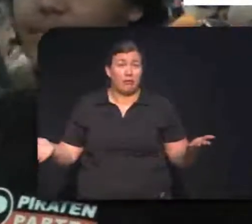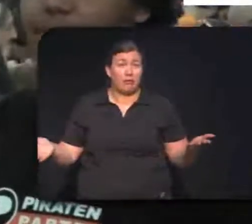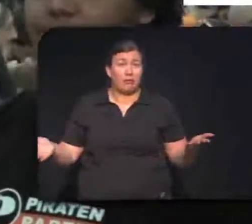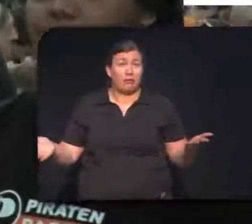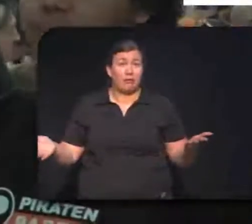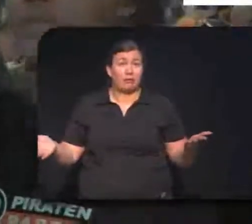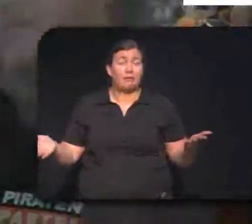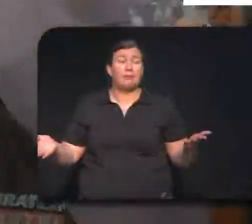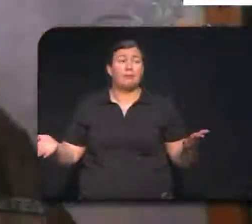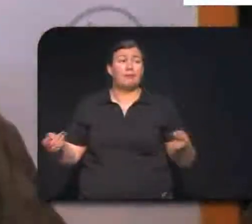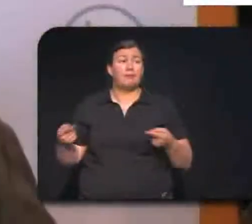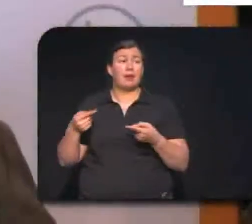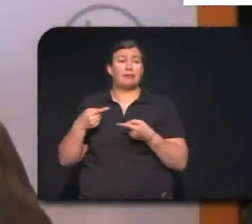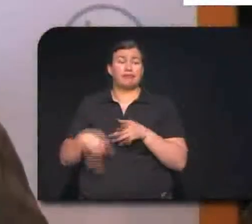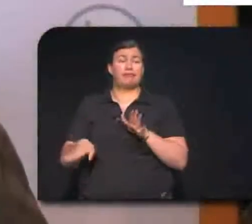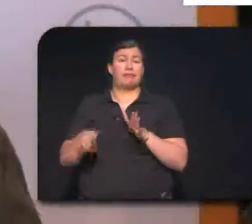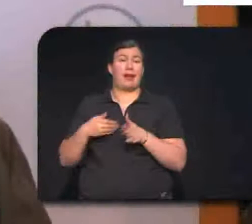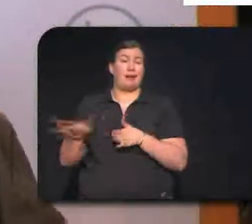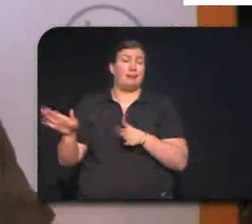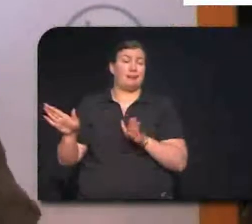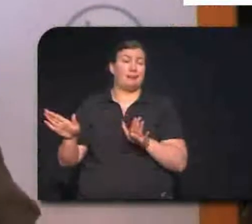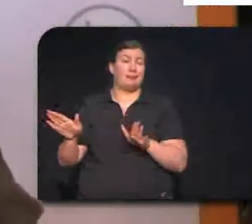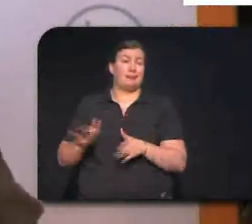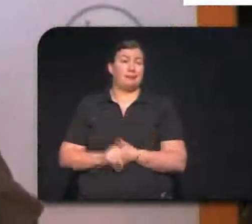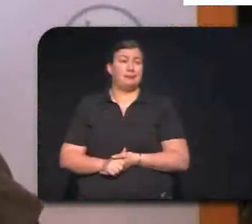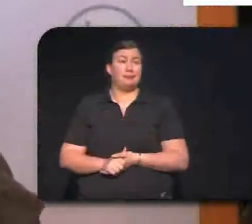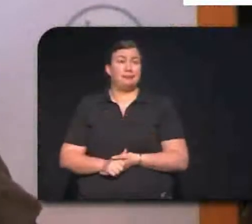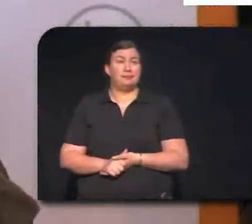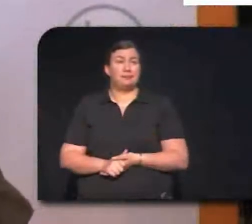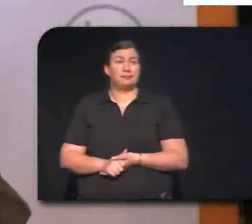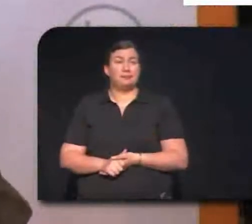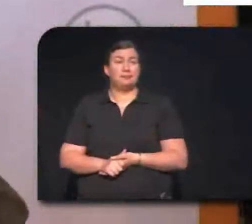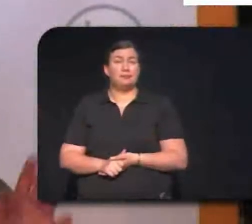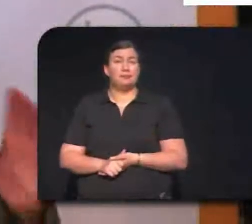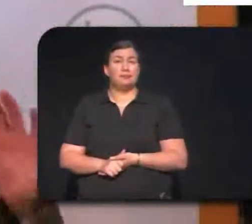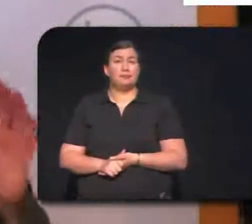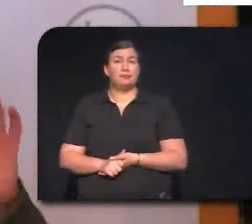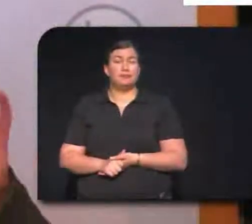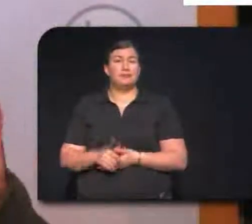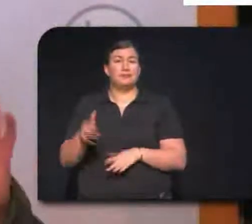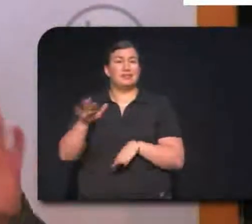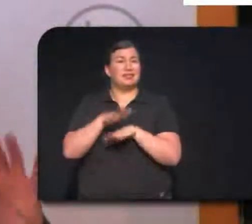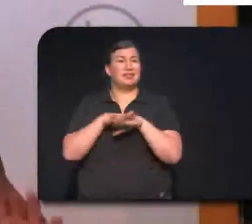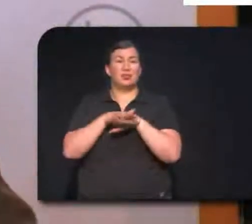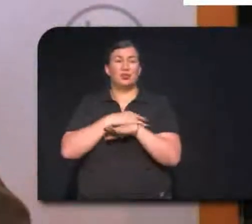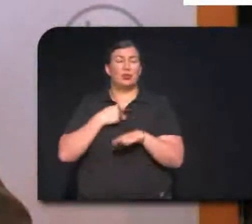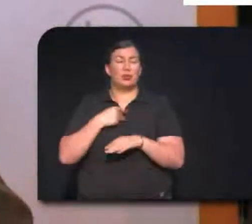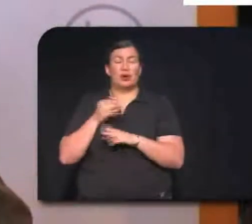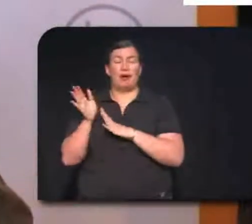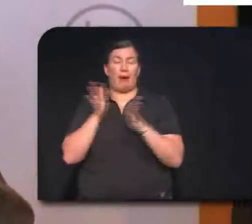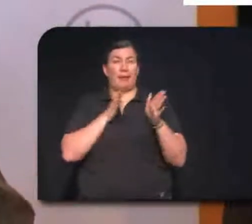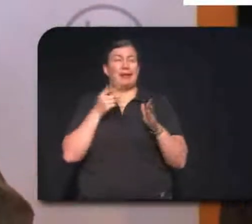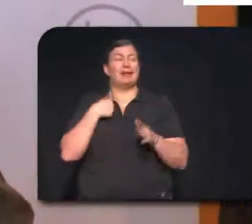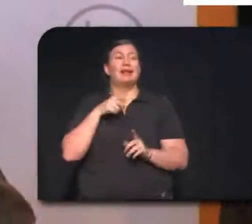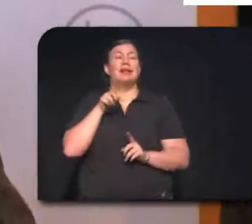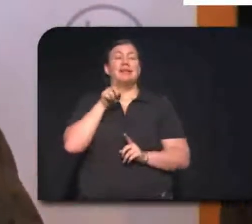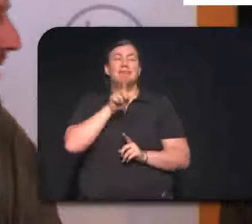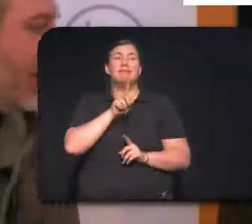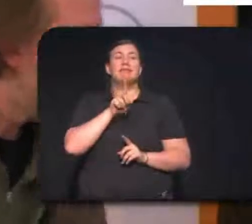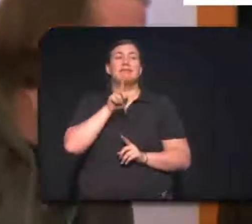der fällt raus halt was man nie ich hatte Dich gerade nicht verstanden ich war abgelenkt weil hier auch auf mich eingeredet